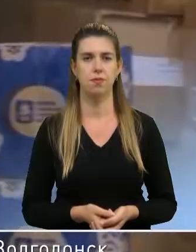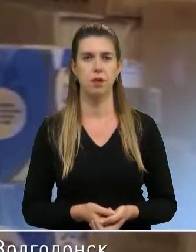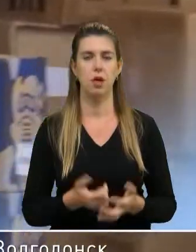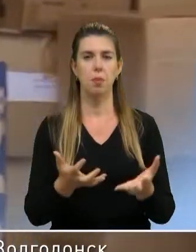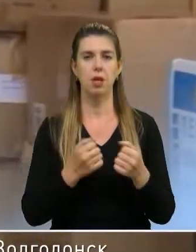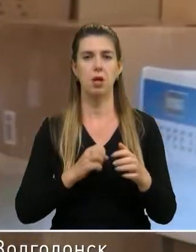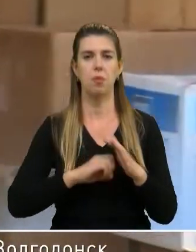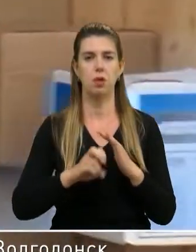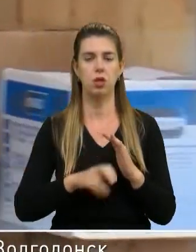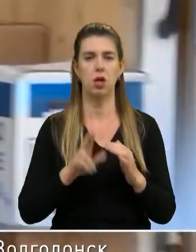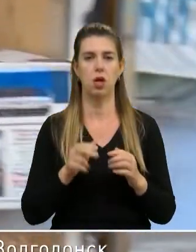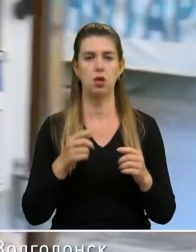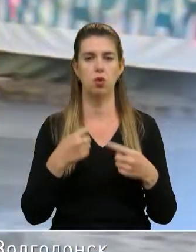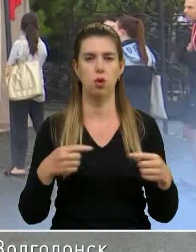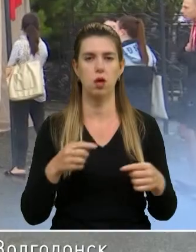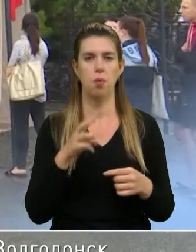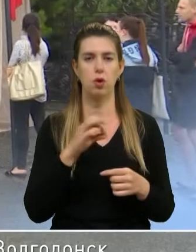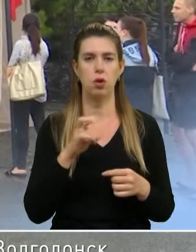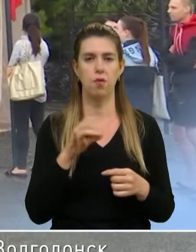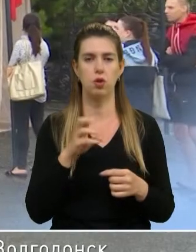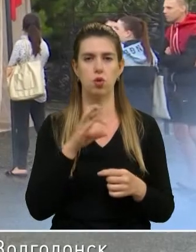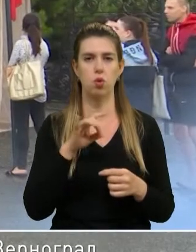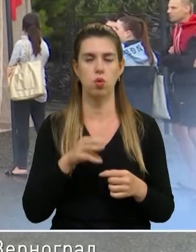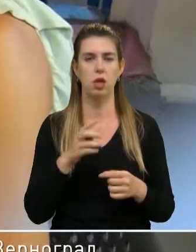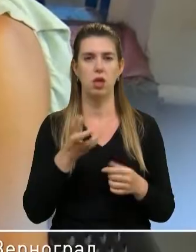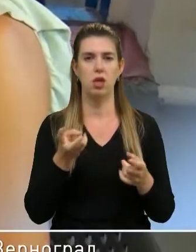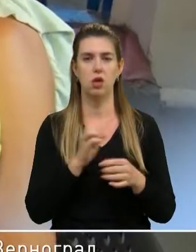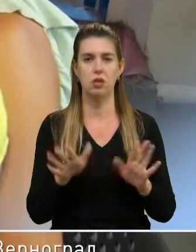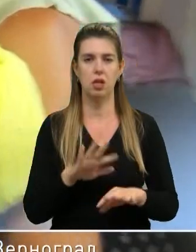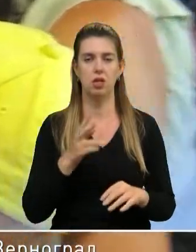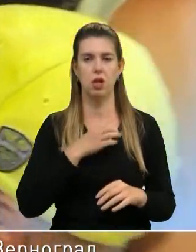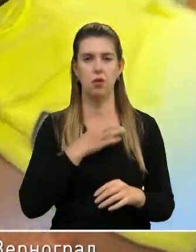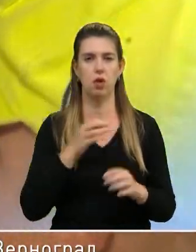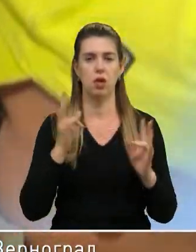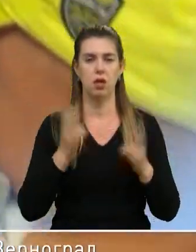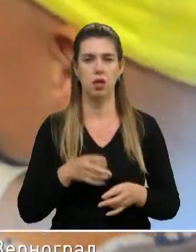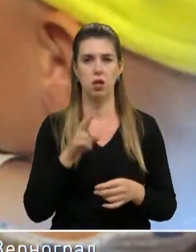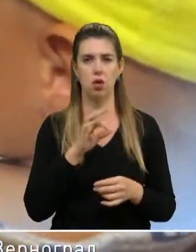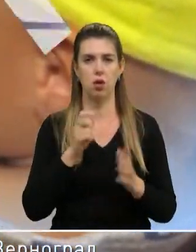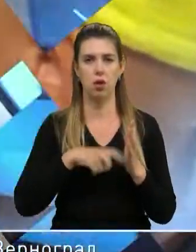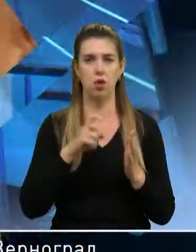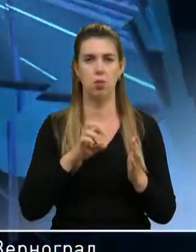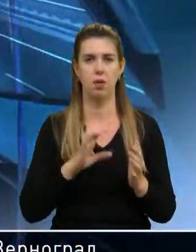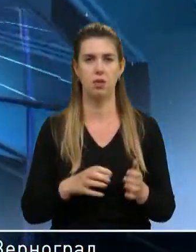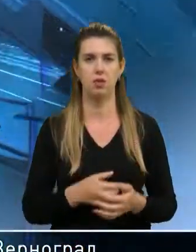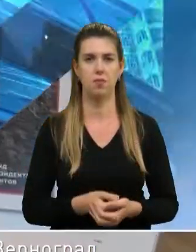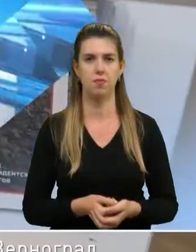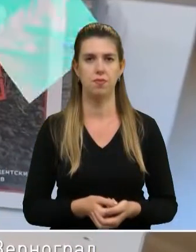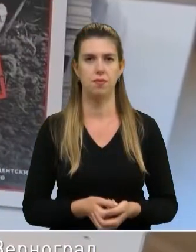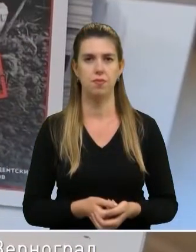Понимают беженцев, как никто другой. Молдаване и Сургута не остались равнодушными к трагедии жителей Донбасса.